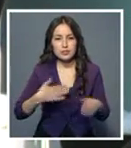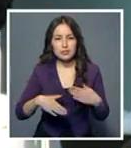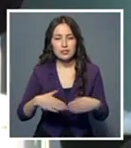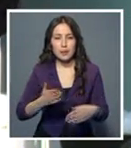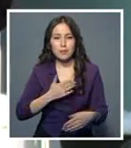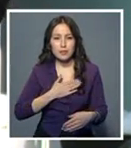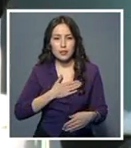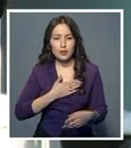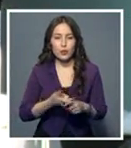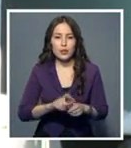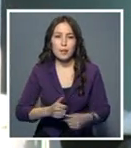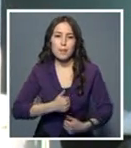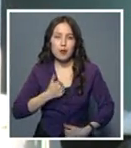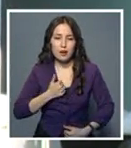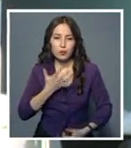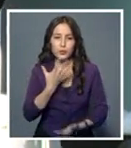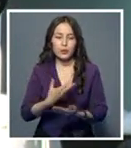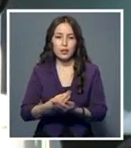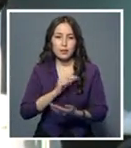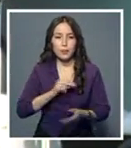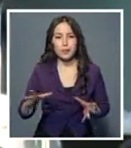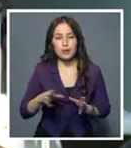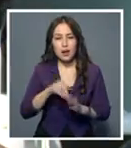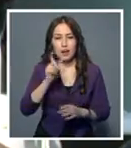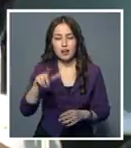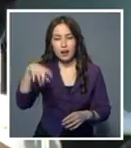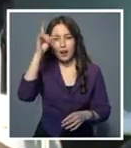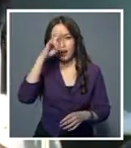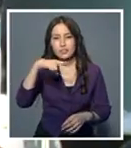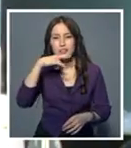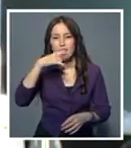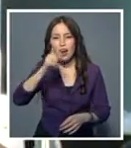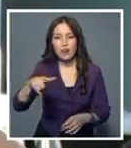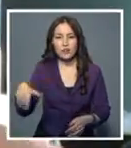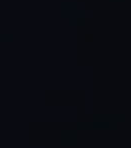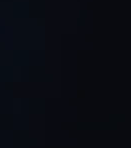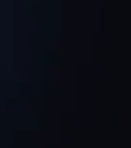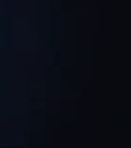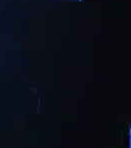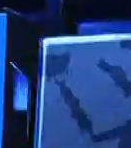Мен өте мақтанам біздің әріптестермен, біздің Қазақстандардың адамдармен.